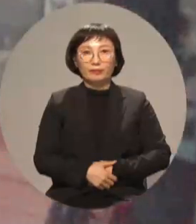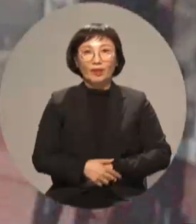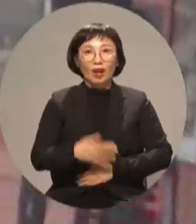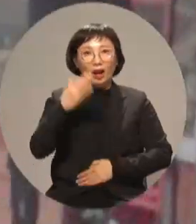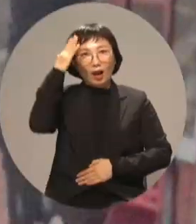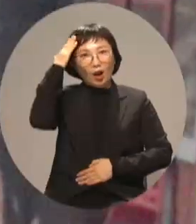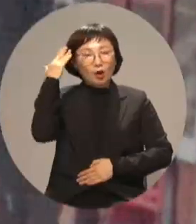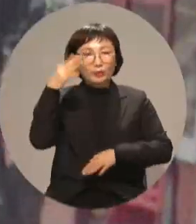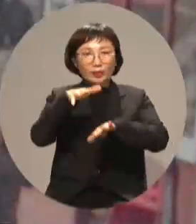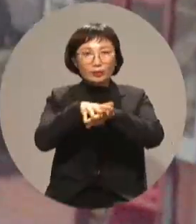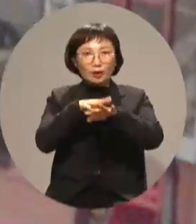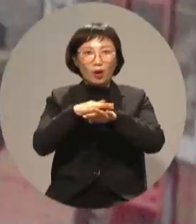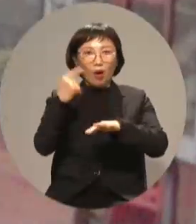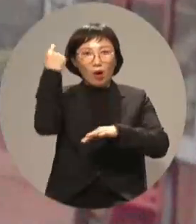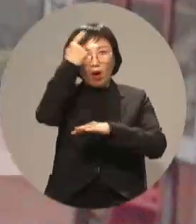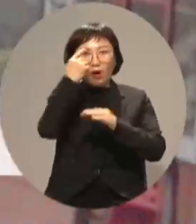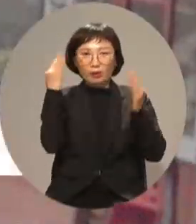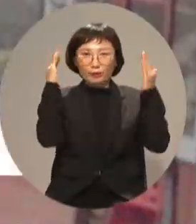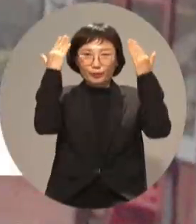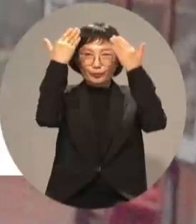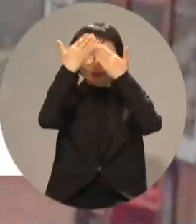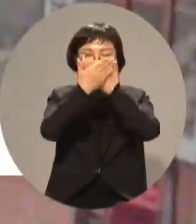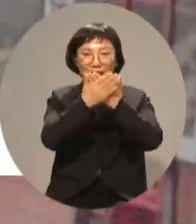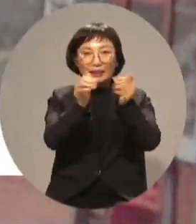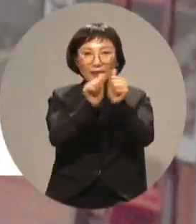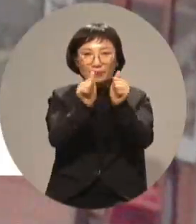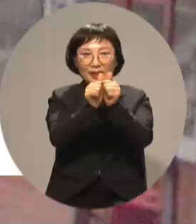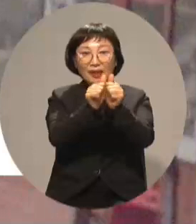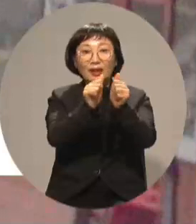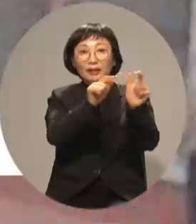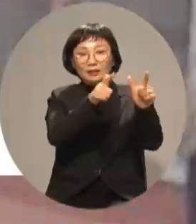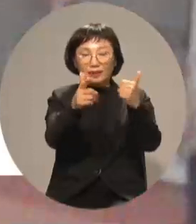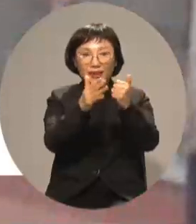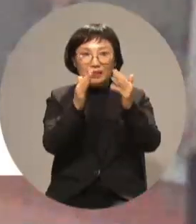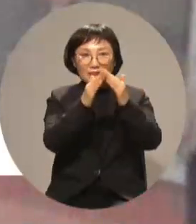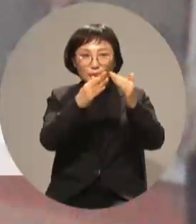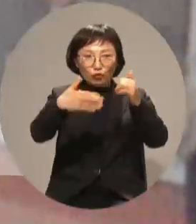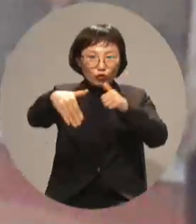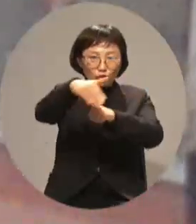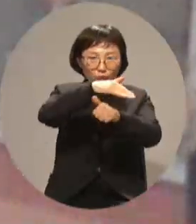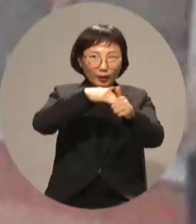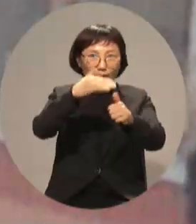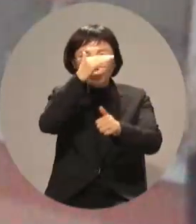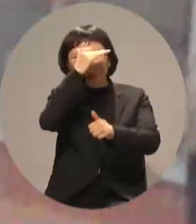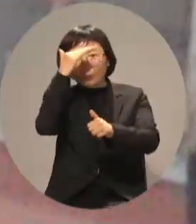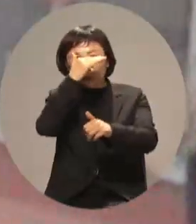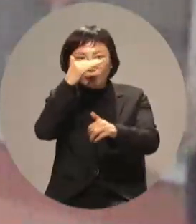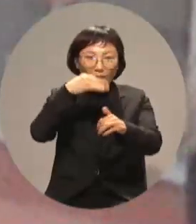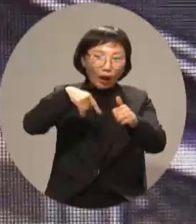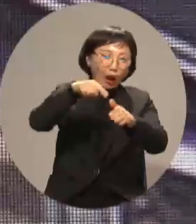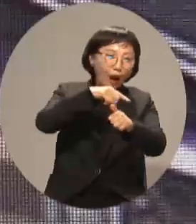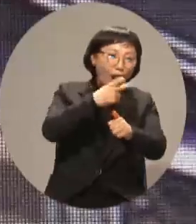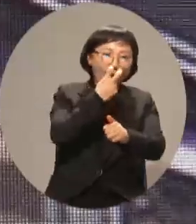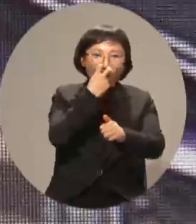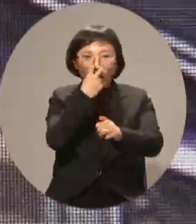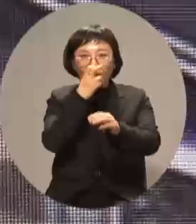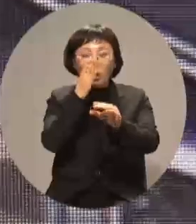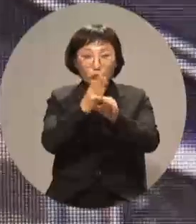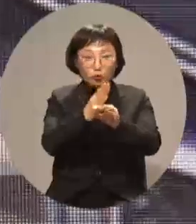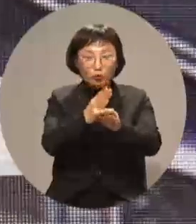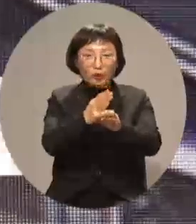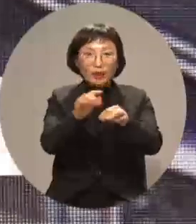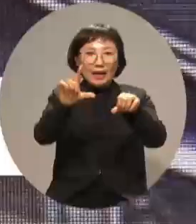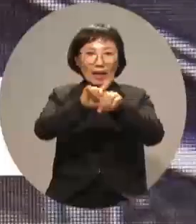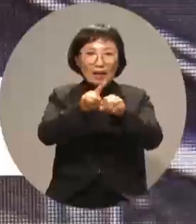검은색 천으로 얼굴을 가린 남성이 전원주택 주변을 서성거리며 내부를 살핍니다 이 웃고 가스관을 타고